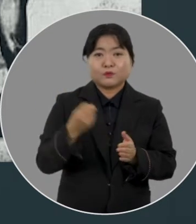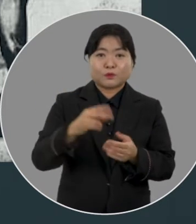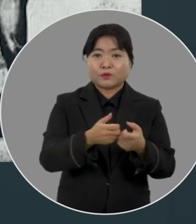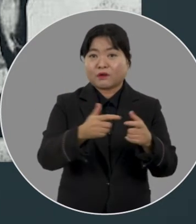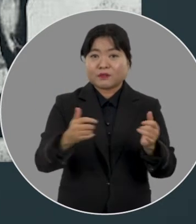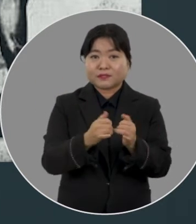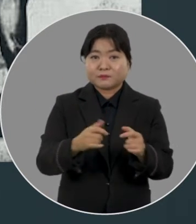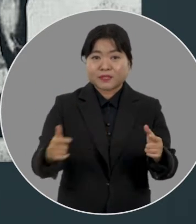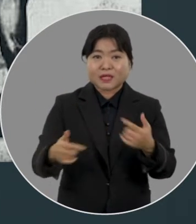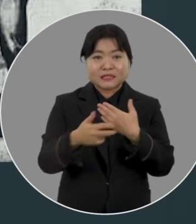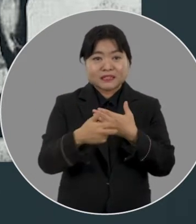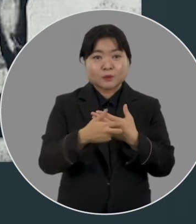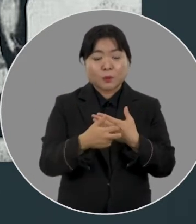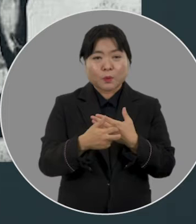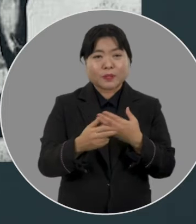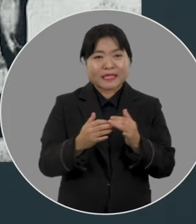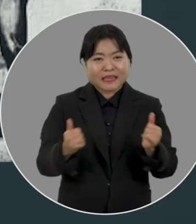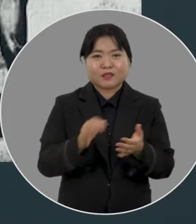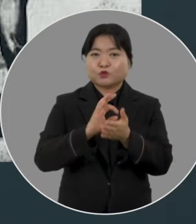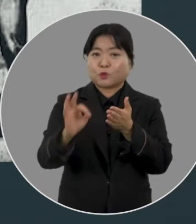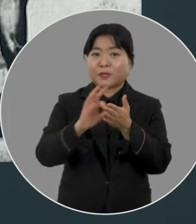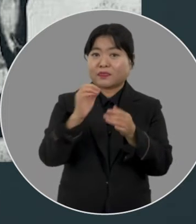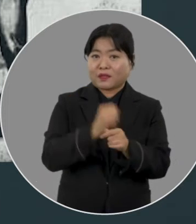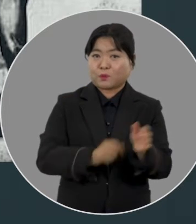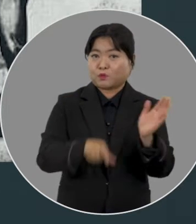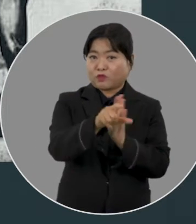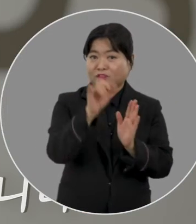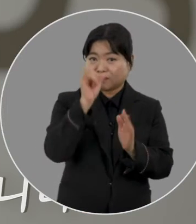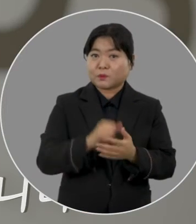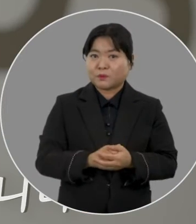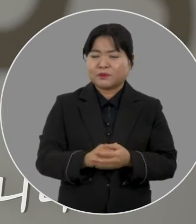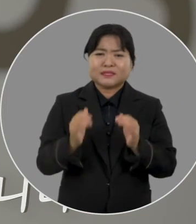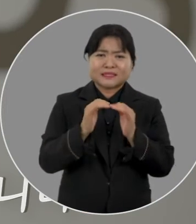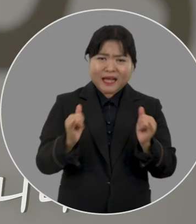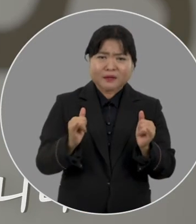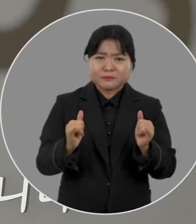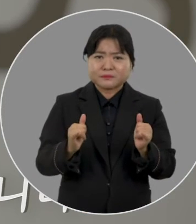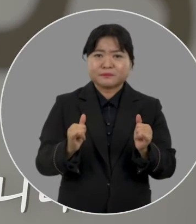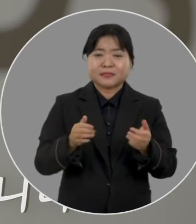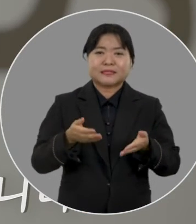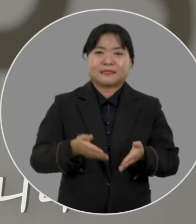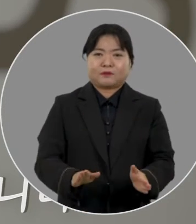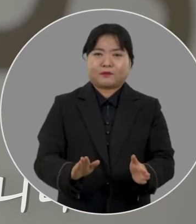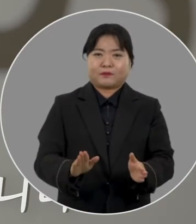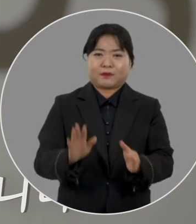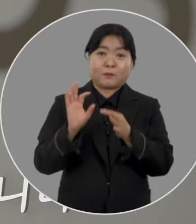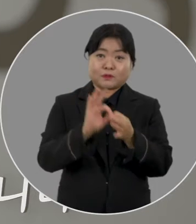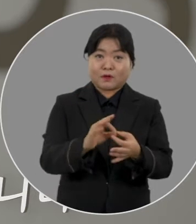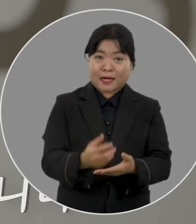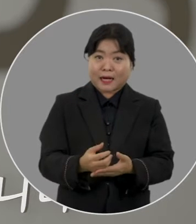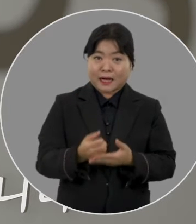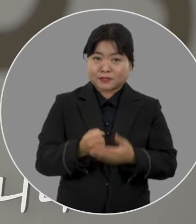여러 사람의 의료 인력을 소비한다라고 돼 있지요. 사람을 이제 태어나면서